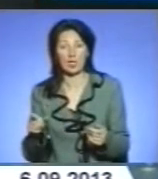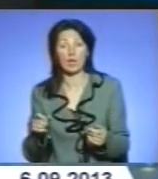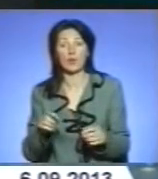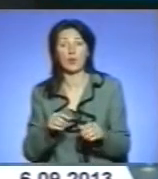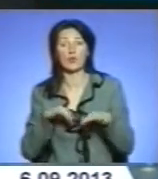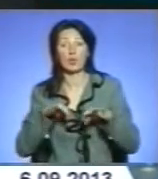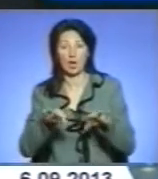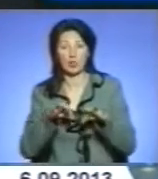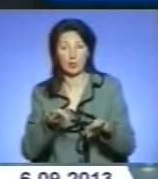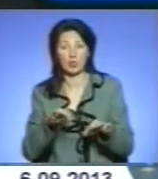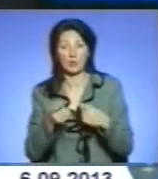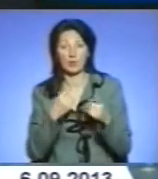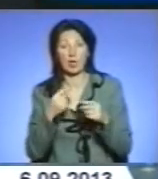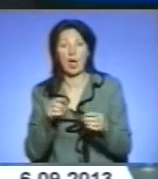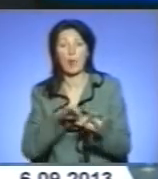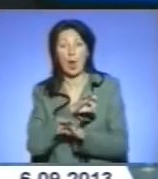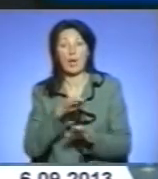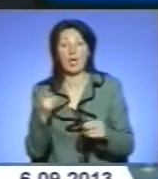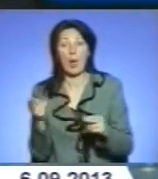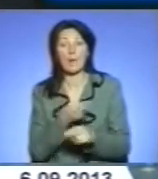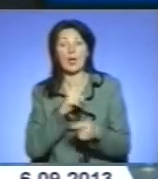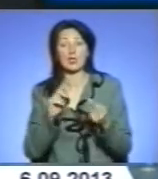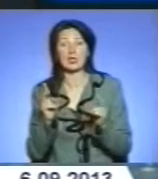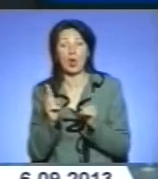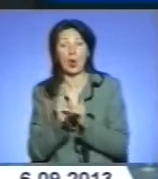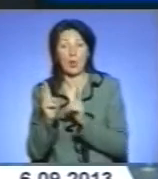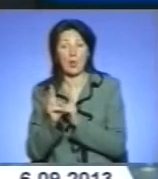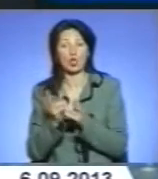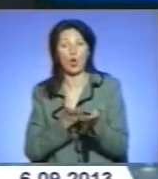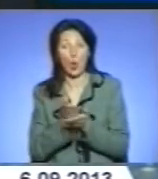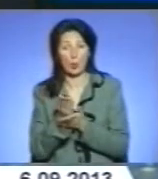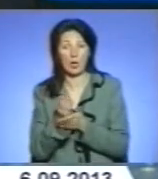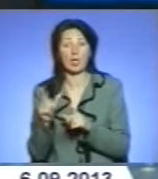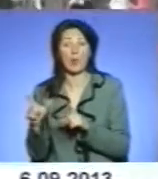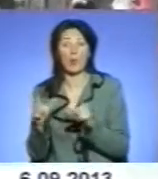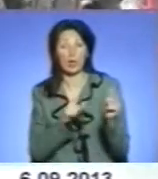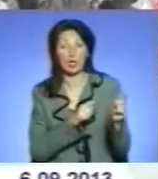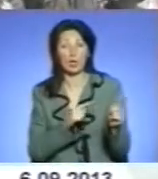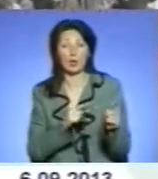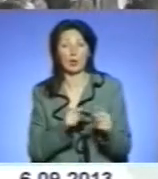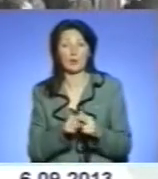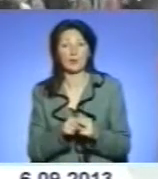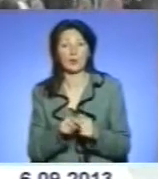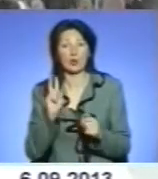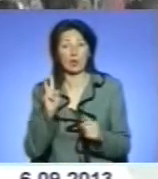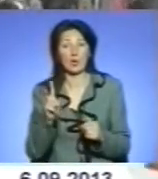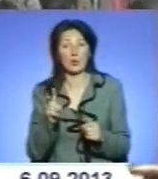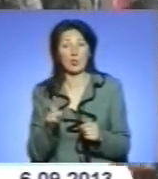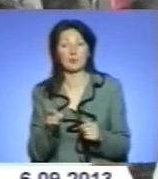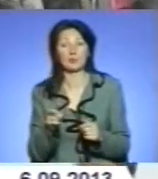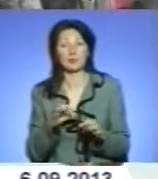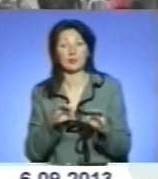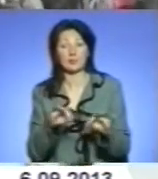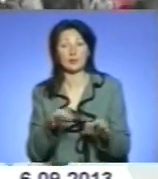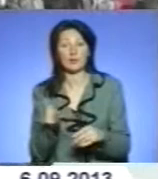Йдеться про проєкт безконтактної системи оплати за проїзд у міських тролейбусах. Деталі у сюжеті. Тернопіль увійшов до числа